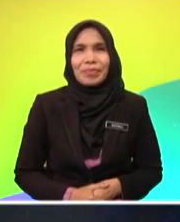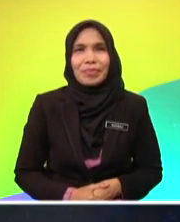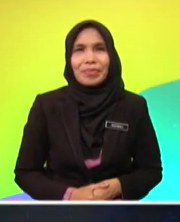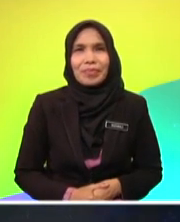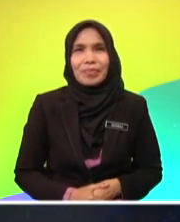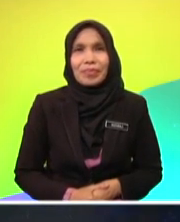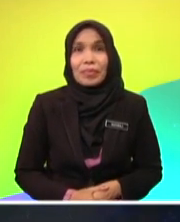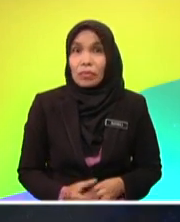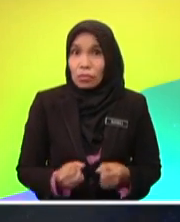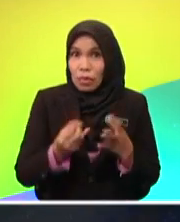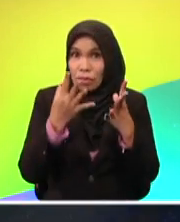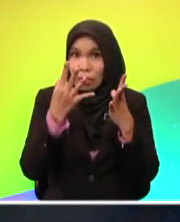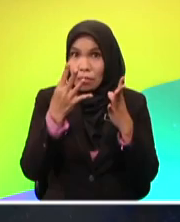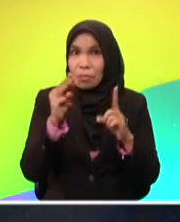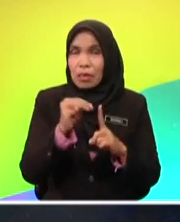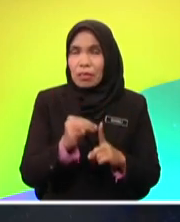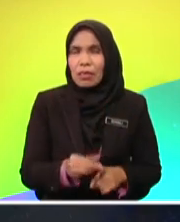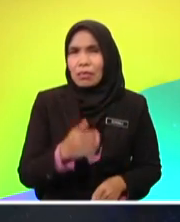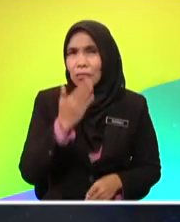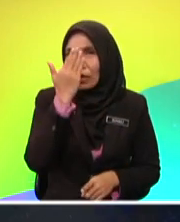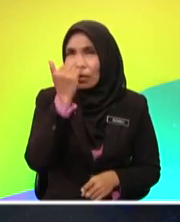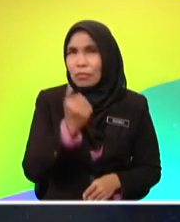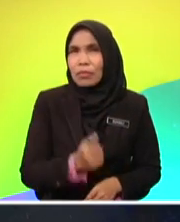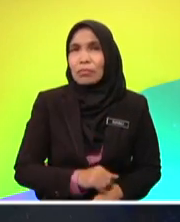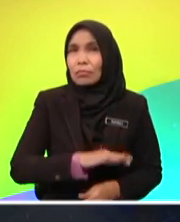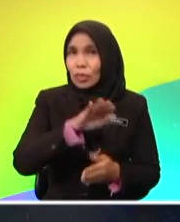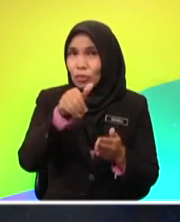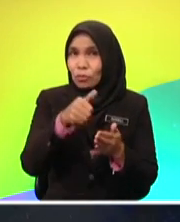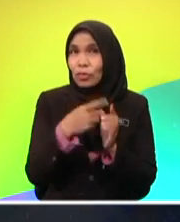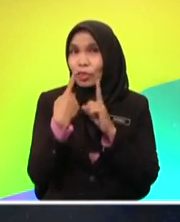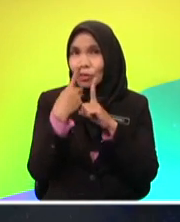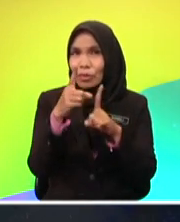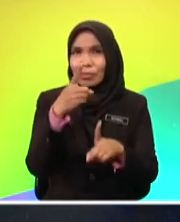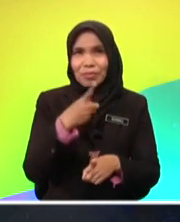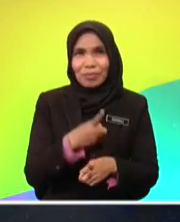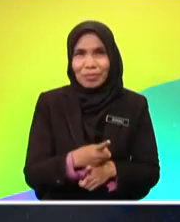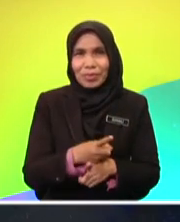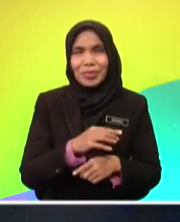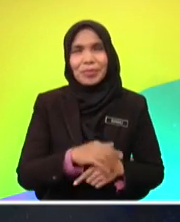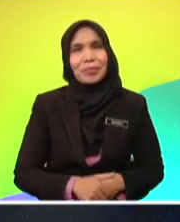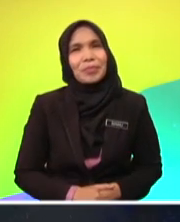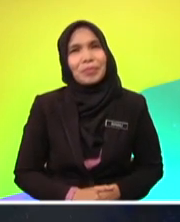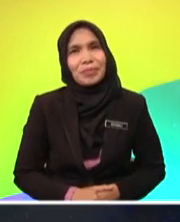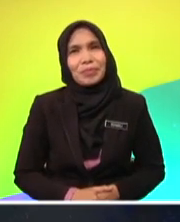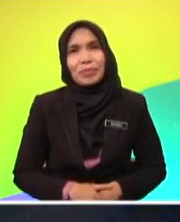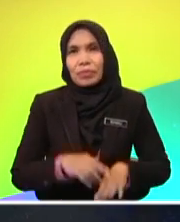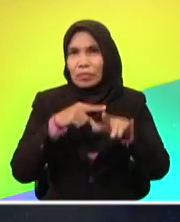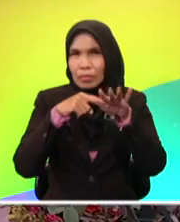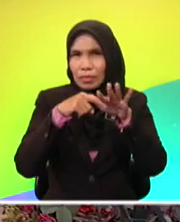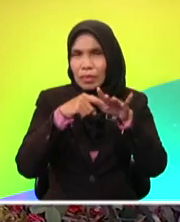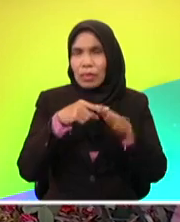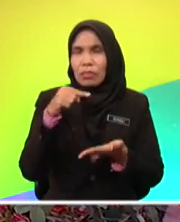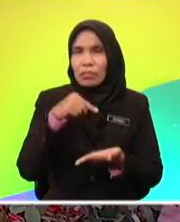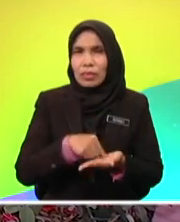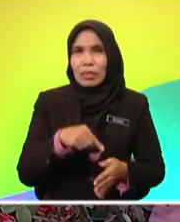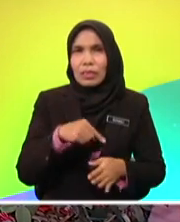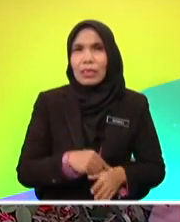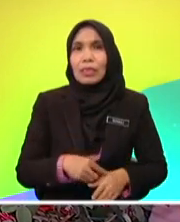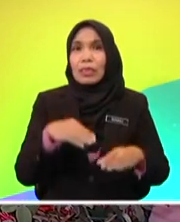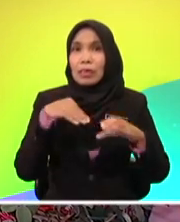Banyak semangat ni nak jawab, Cikgu. Soalan nombor dua. Baik, seterusnya. Daun ini dimasukkan ke dalam